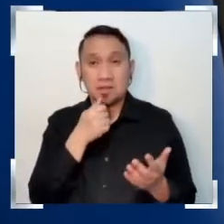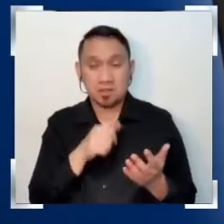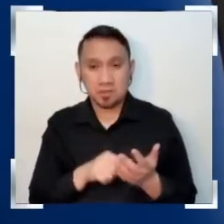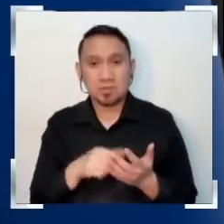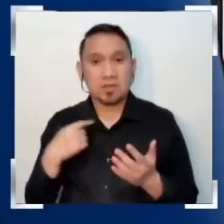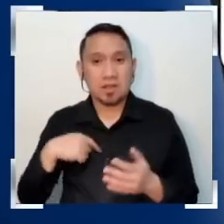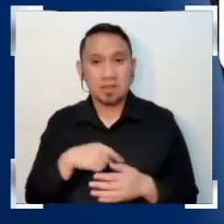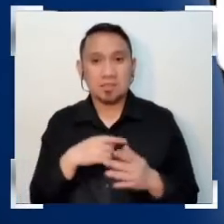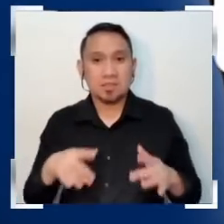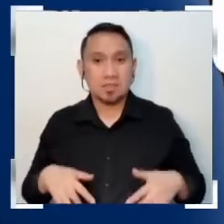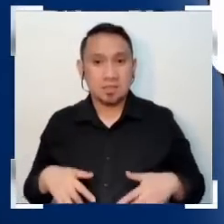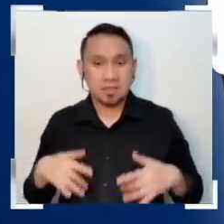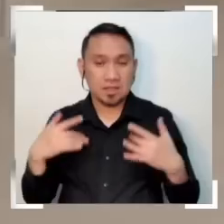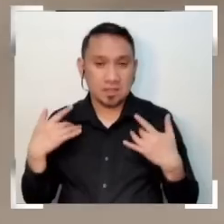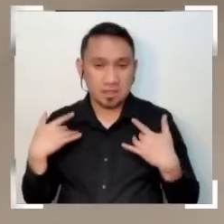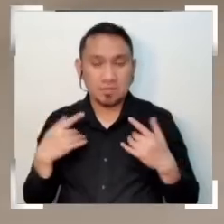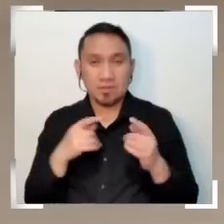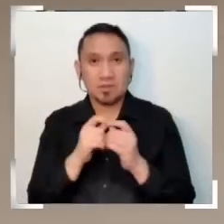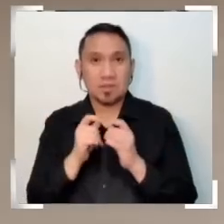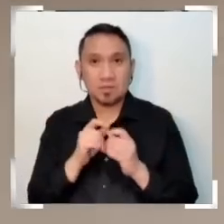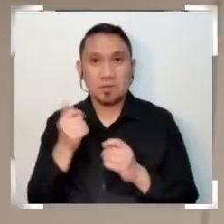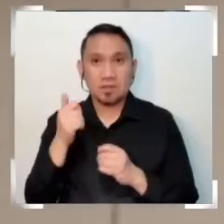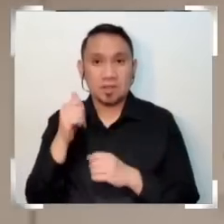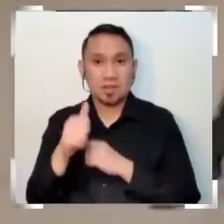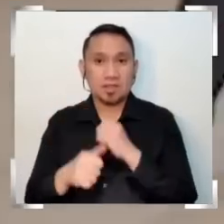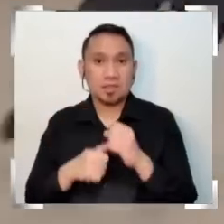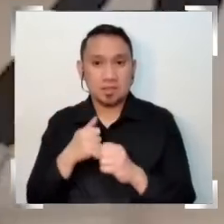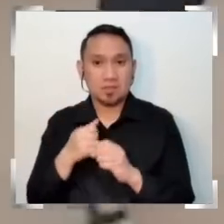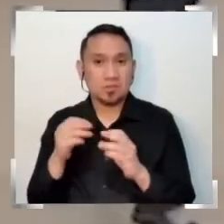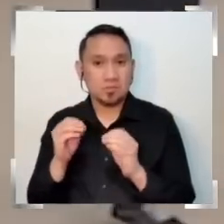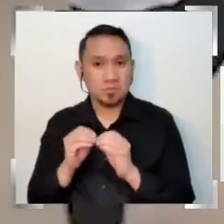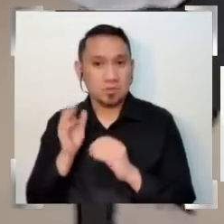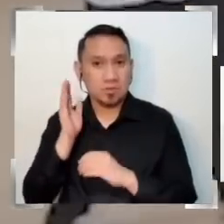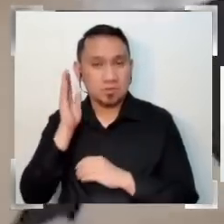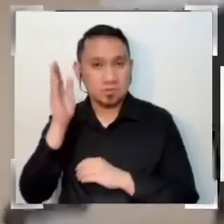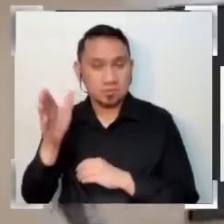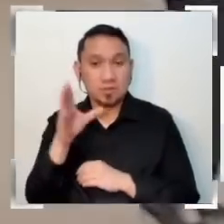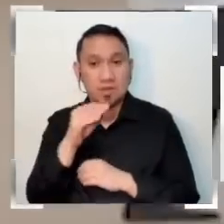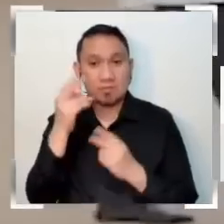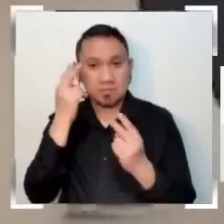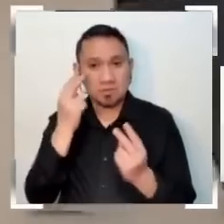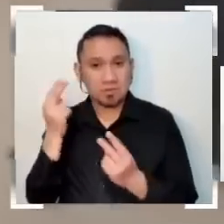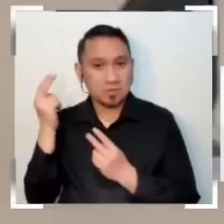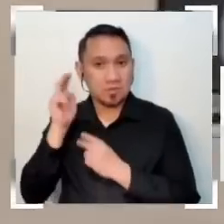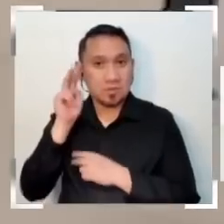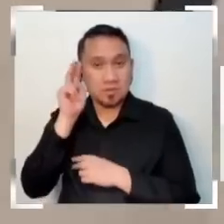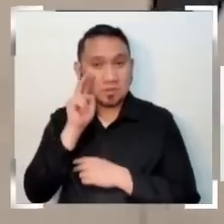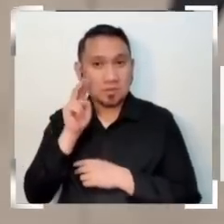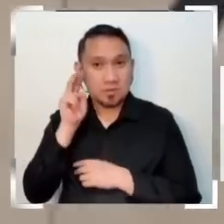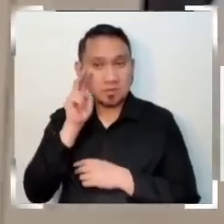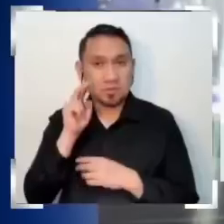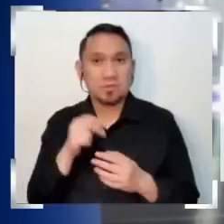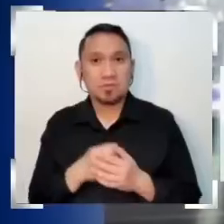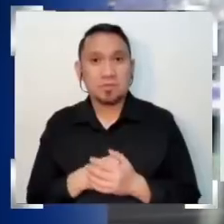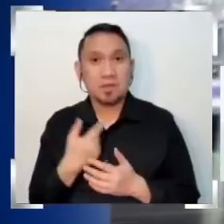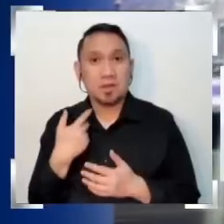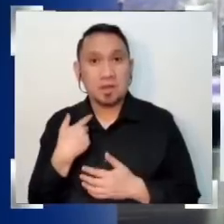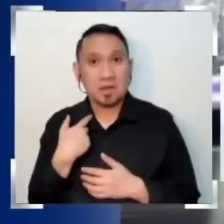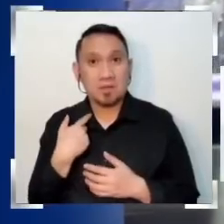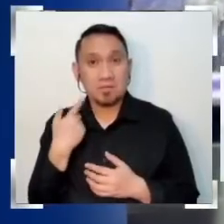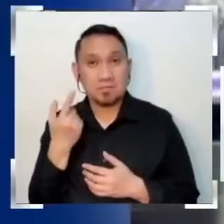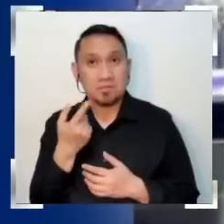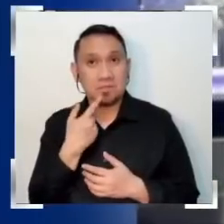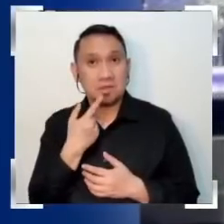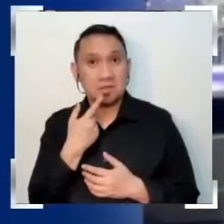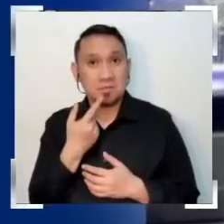for the next 10 years too. May pa-throwback videos at mensaheng Bora Hey o I Purple You si V.